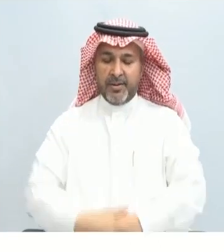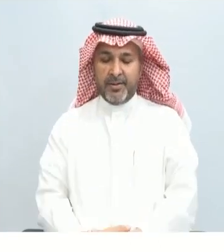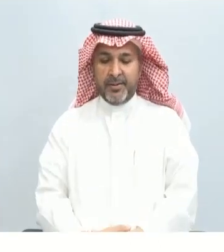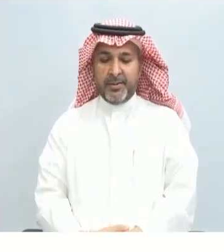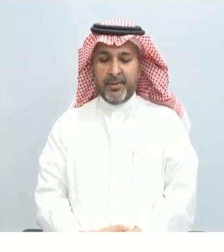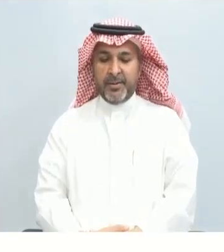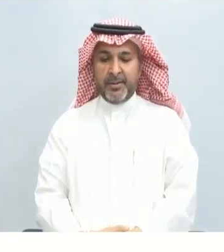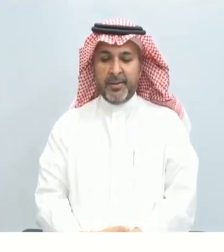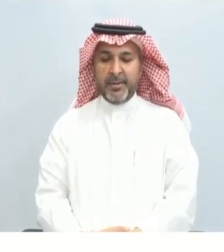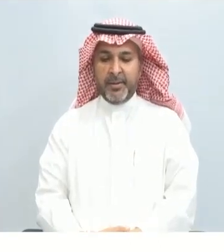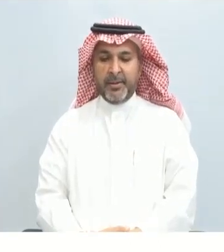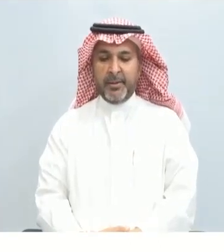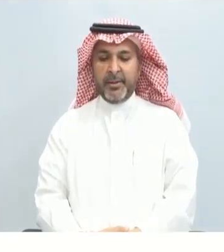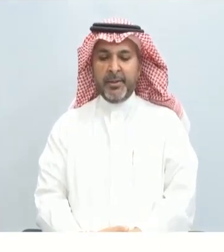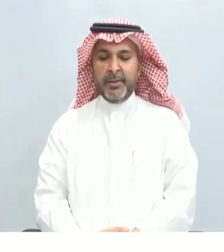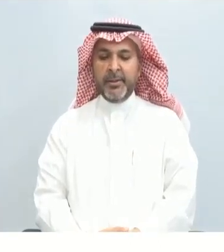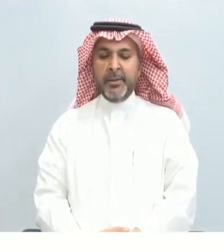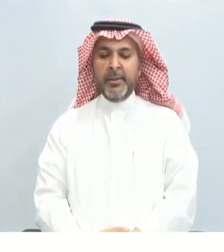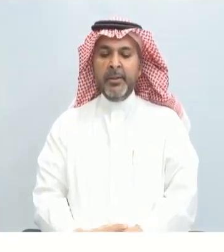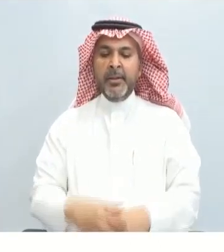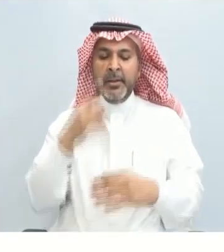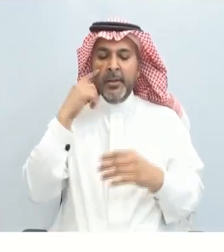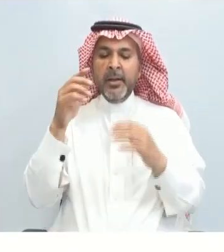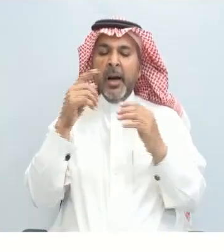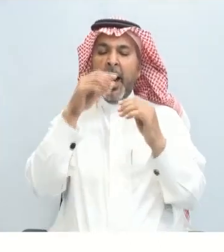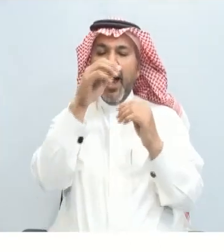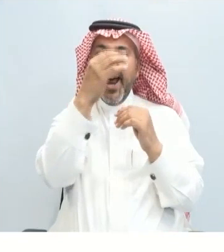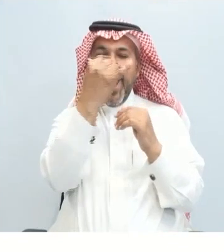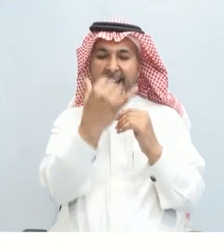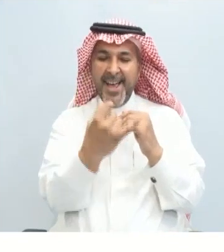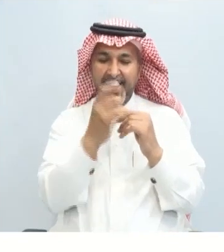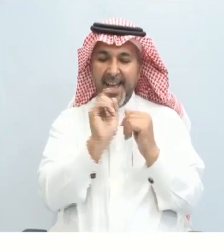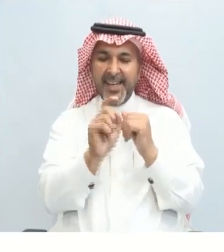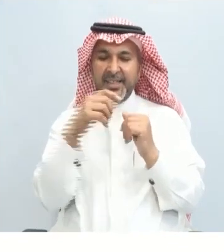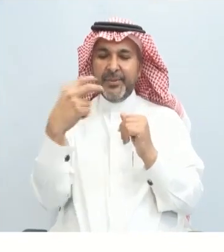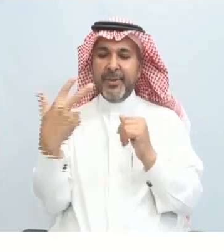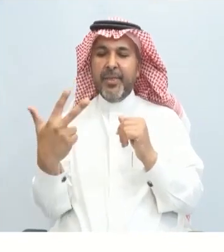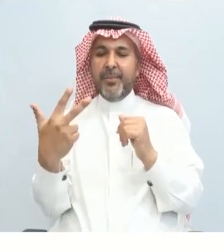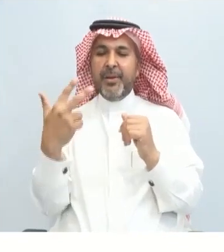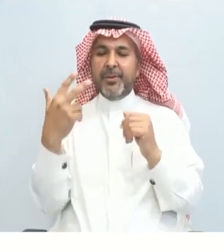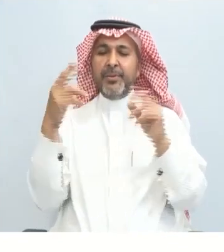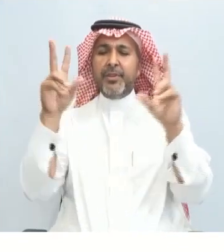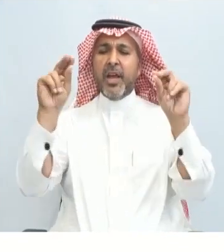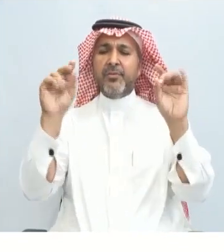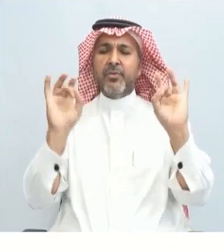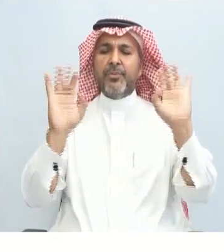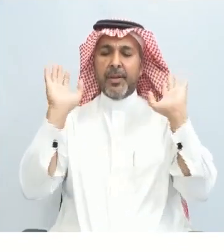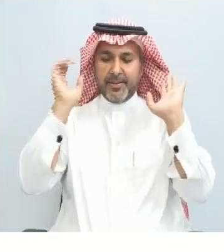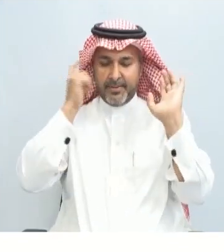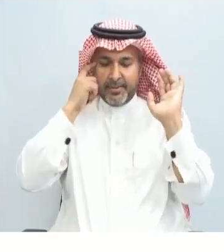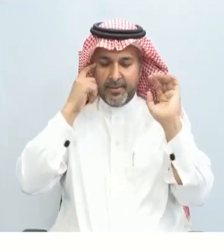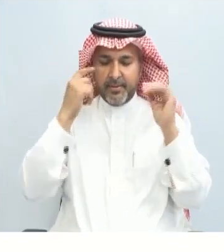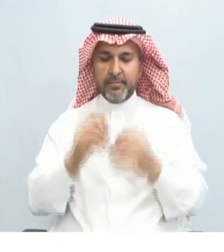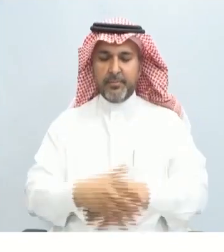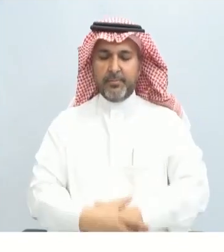بيروح مع اللوغاريتم اللي اساسه خمسه يروحون مع بعض ويبقى لك الاكس واللوغاريتم والاساس خمسه مع اللوغاريتم الاساس